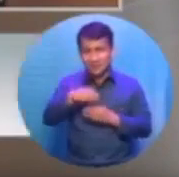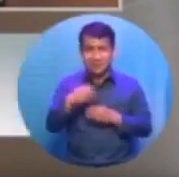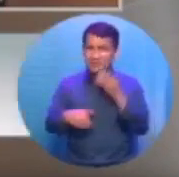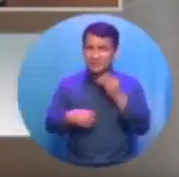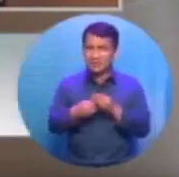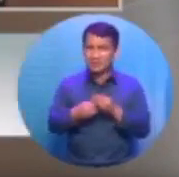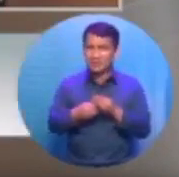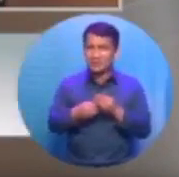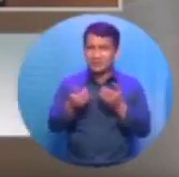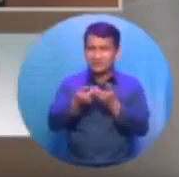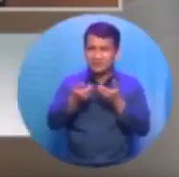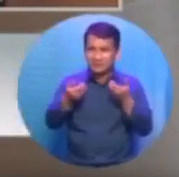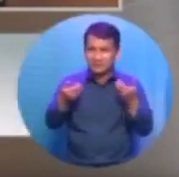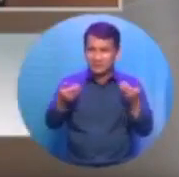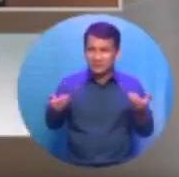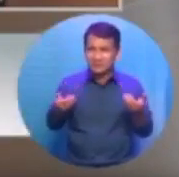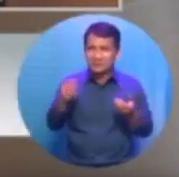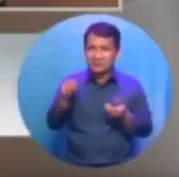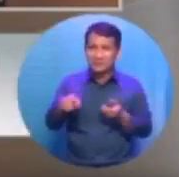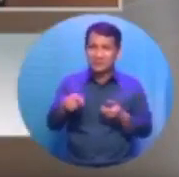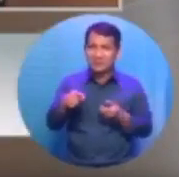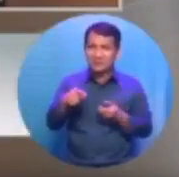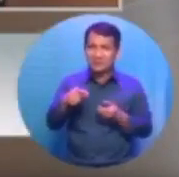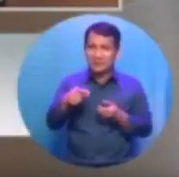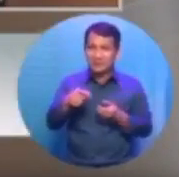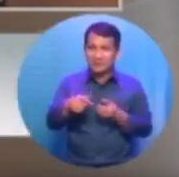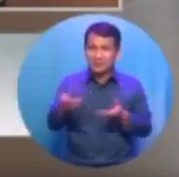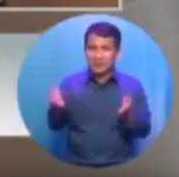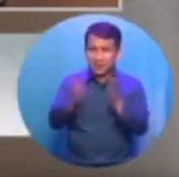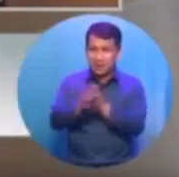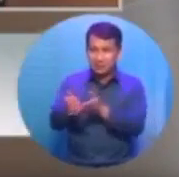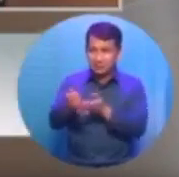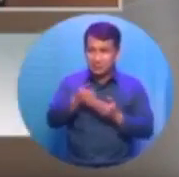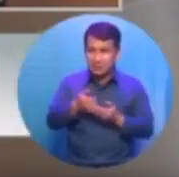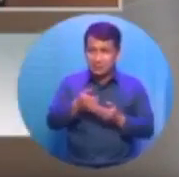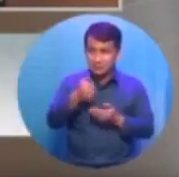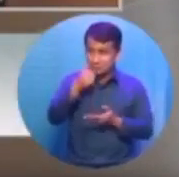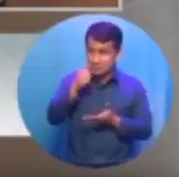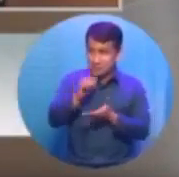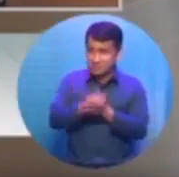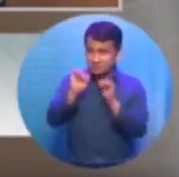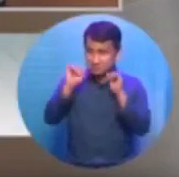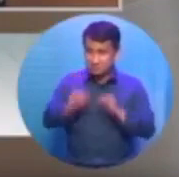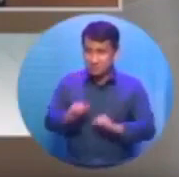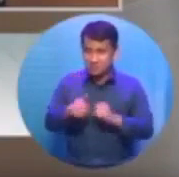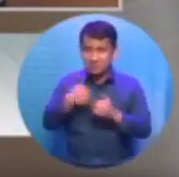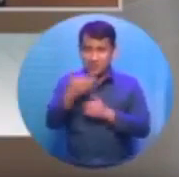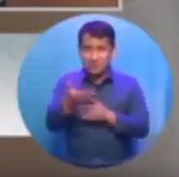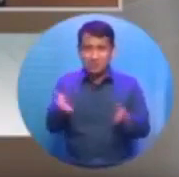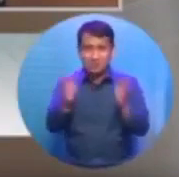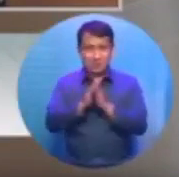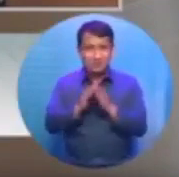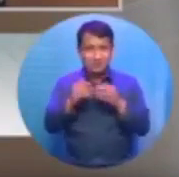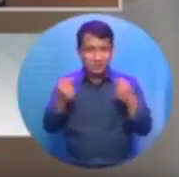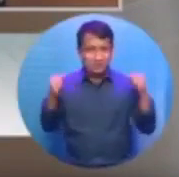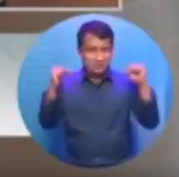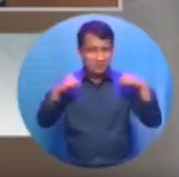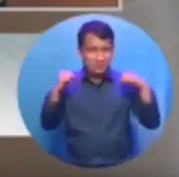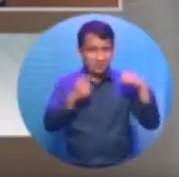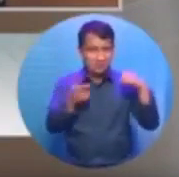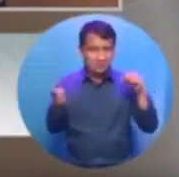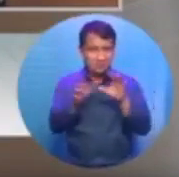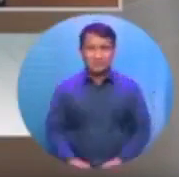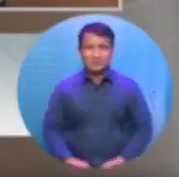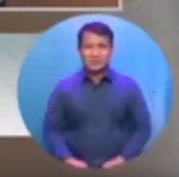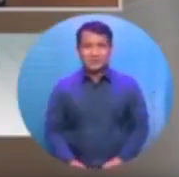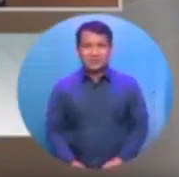na lang gawin, sir. Hiwalay mo na muna yung si Betka at magmakaawa ka kay Mrs. Who knows, baka maawa sa'yo at makipag-areglo sa'yo sa